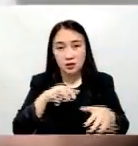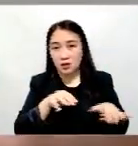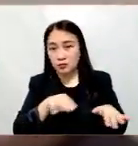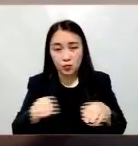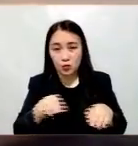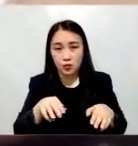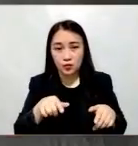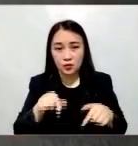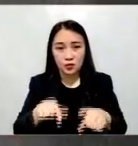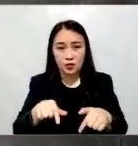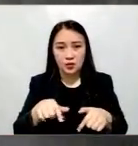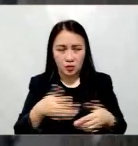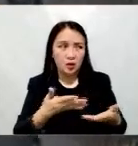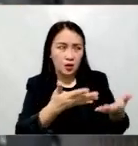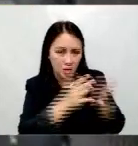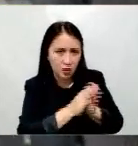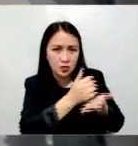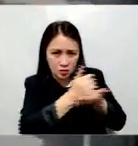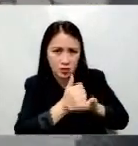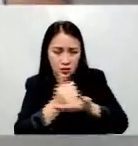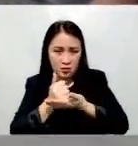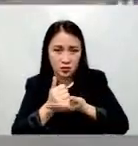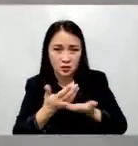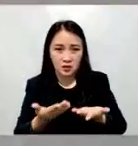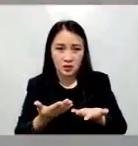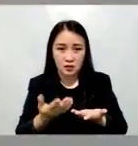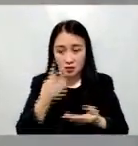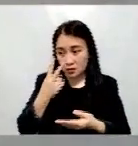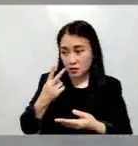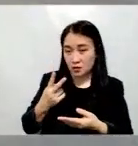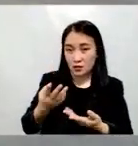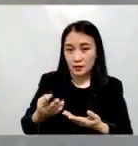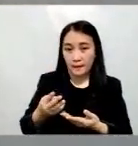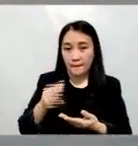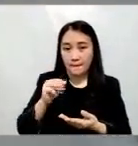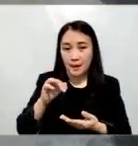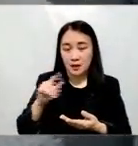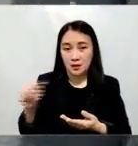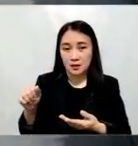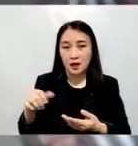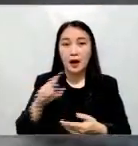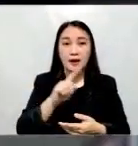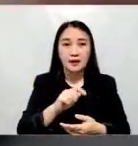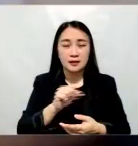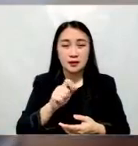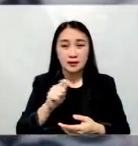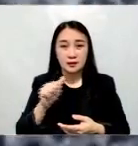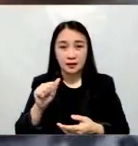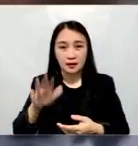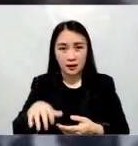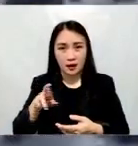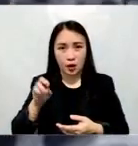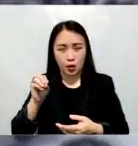ng isang babaeng Chinese nang madat na ng mga residente ng Barangay Maliklit, Santa Rosa, Laguna, nitong Miyerkules. So you jumped from the